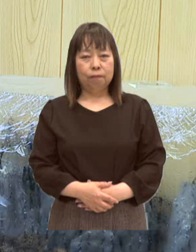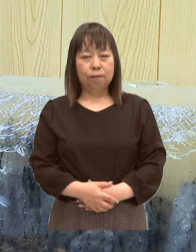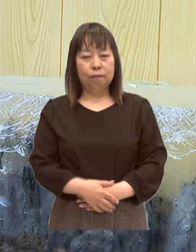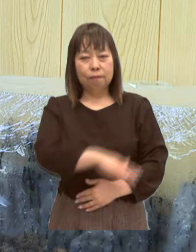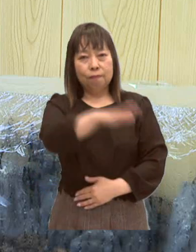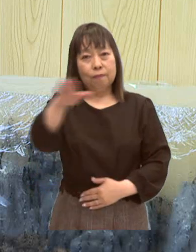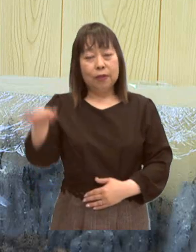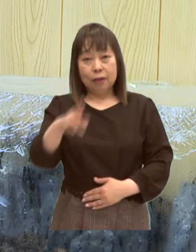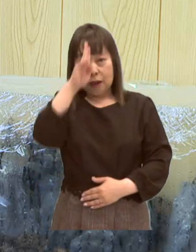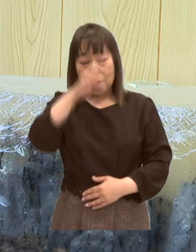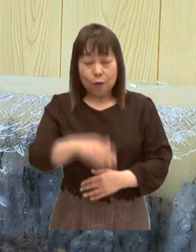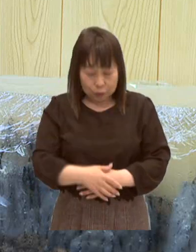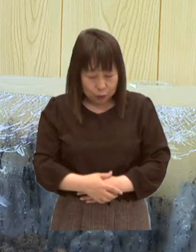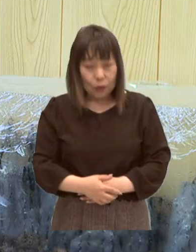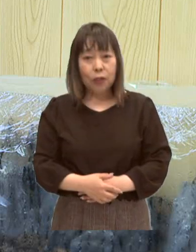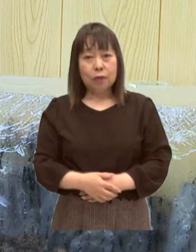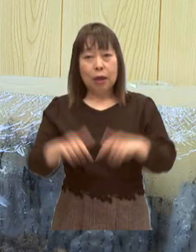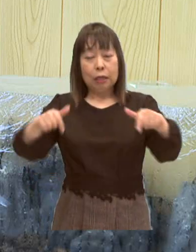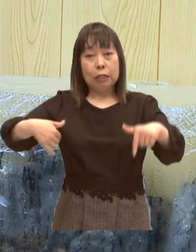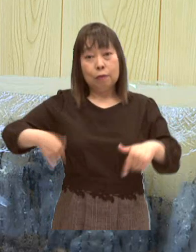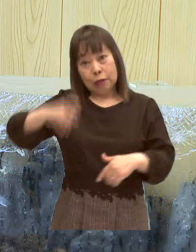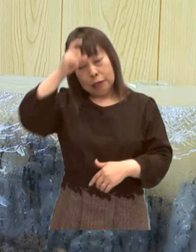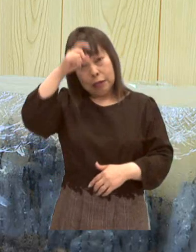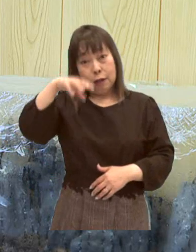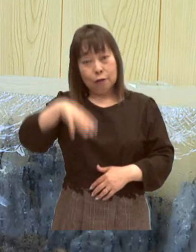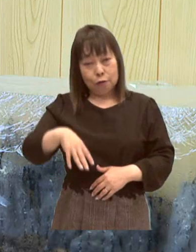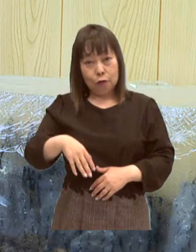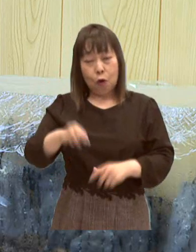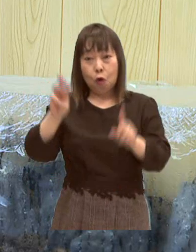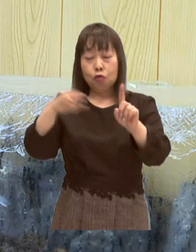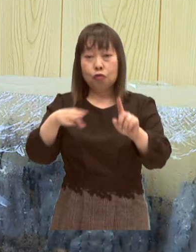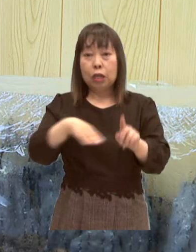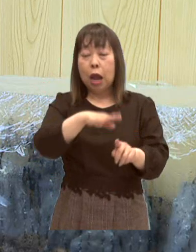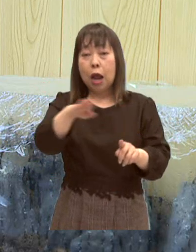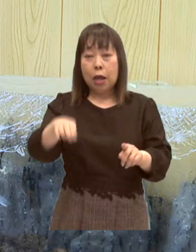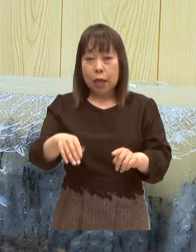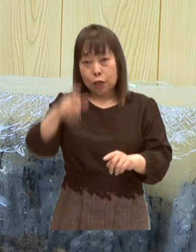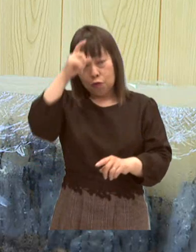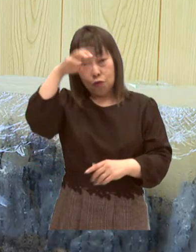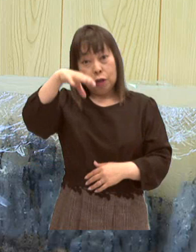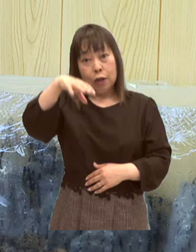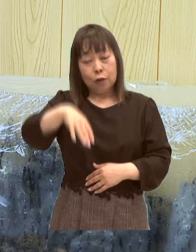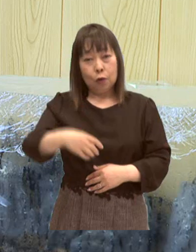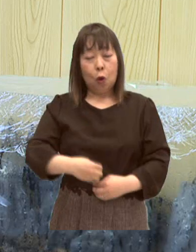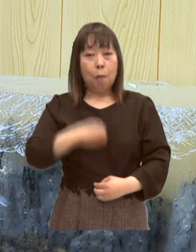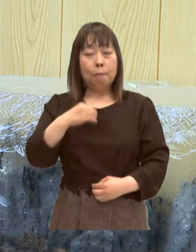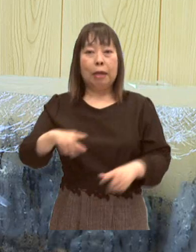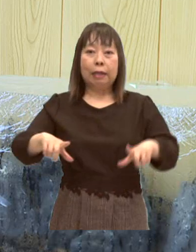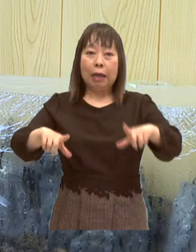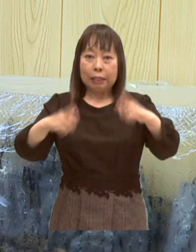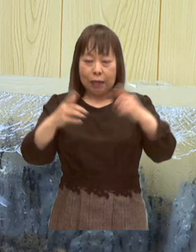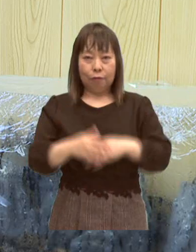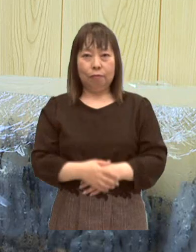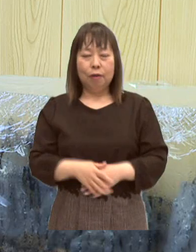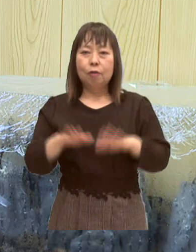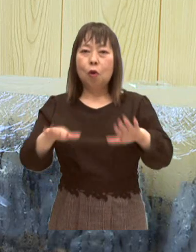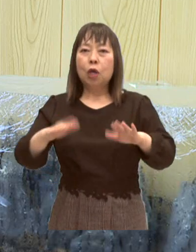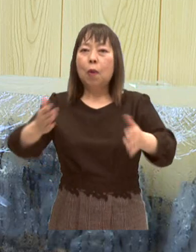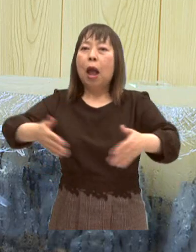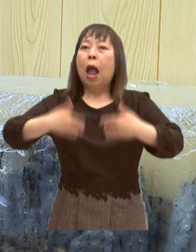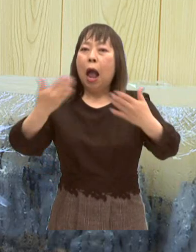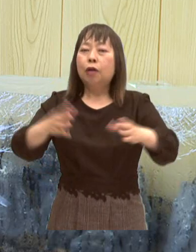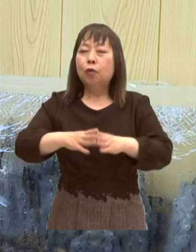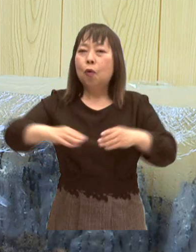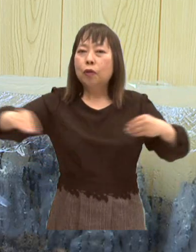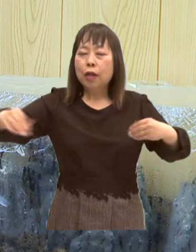皆さんこんにちは。西脇警察署杉原谷駐在所の正樹です。今回は春の全国交通安全運